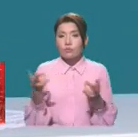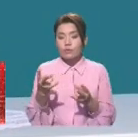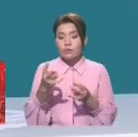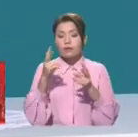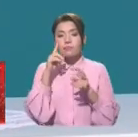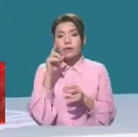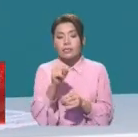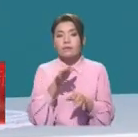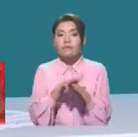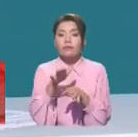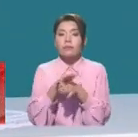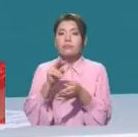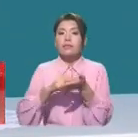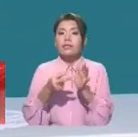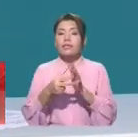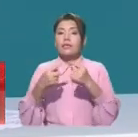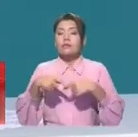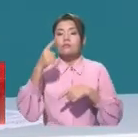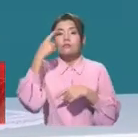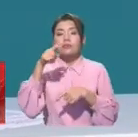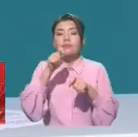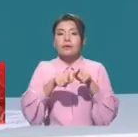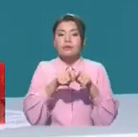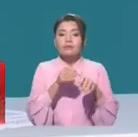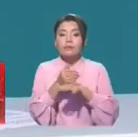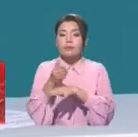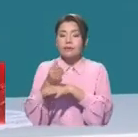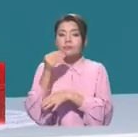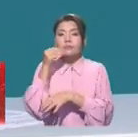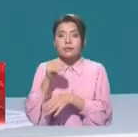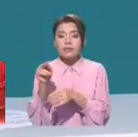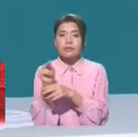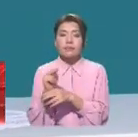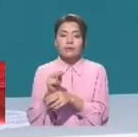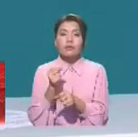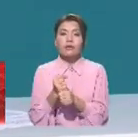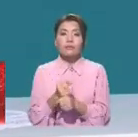контроль выполнение планов и организовать постоянный мониторинг качества проводимых ремонтных работ.